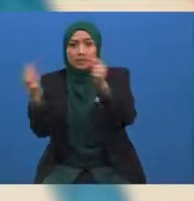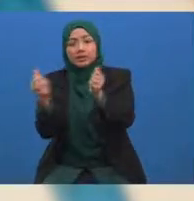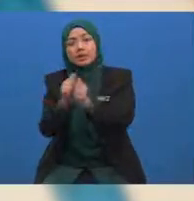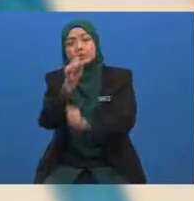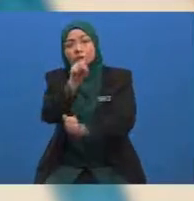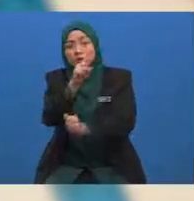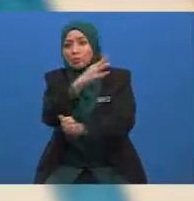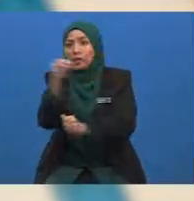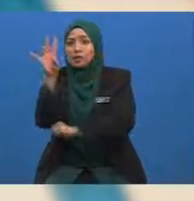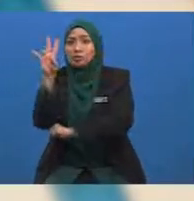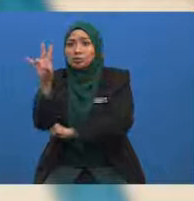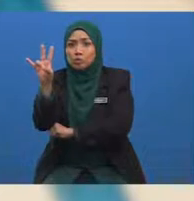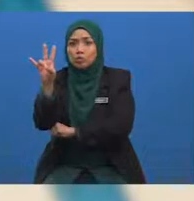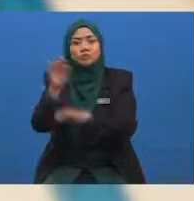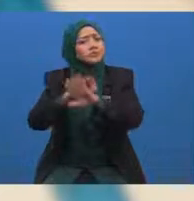7 tanpa baki.